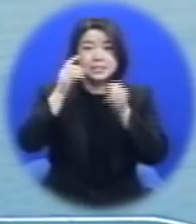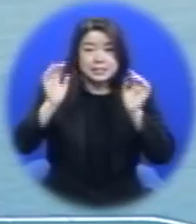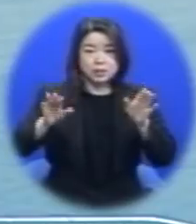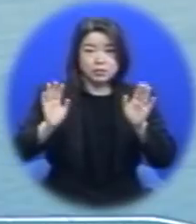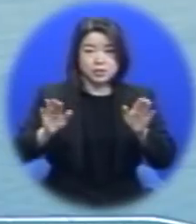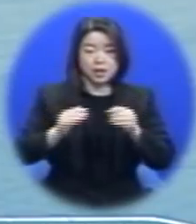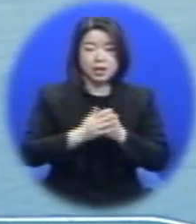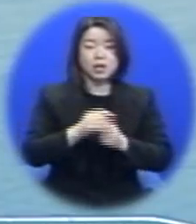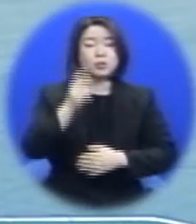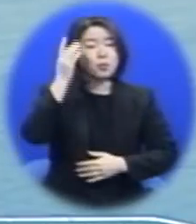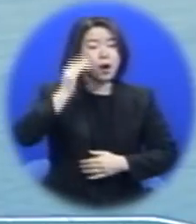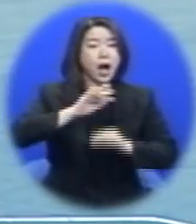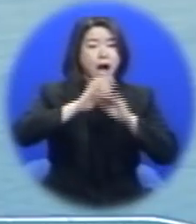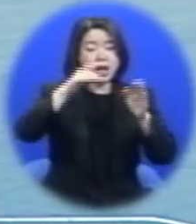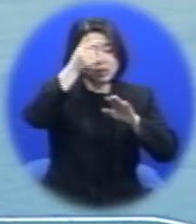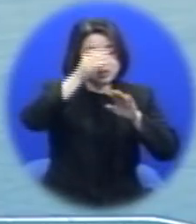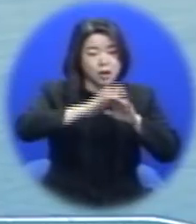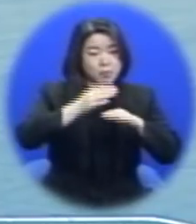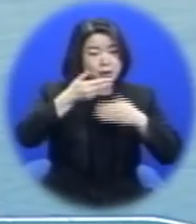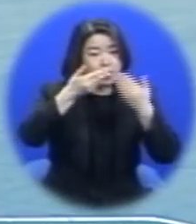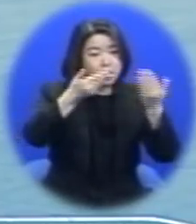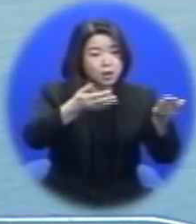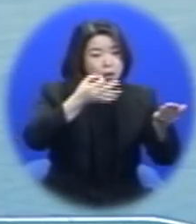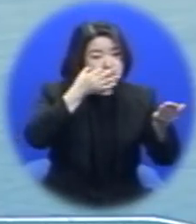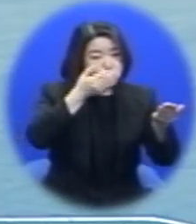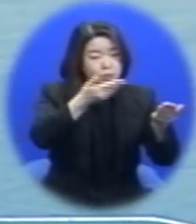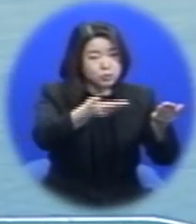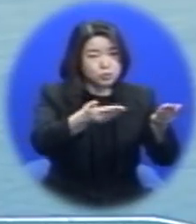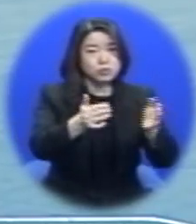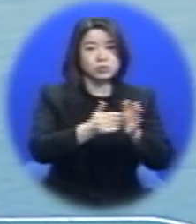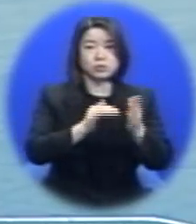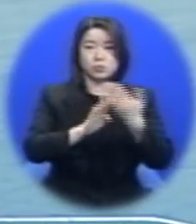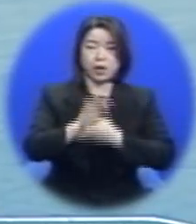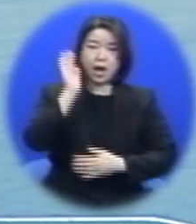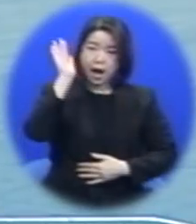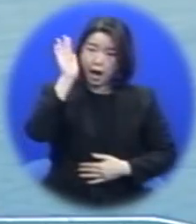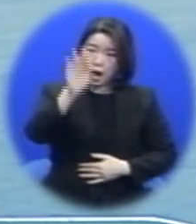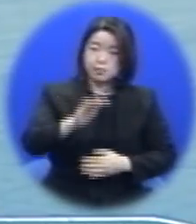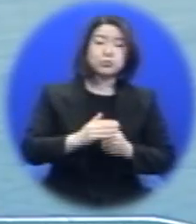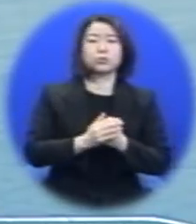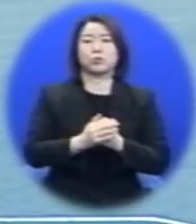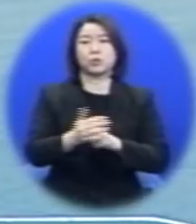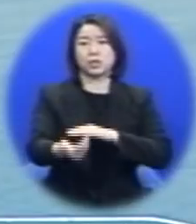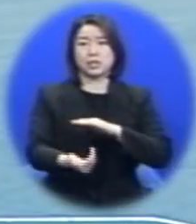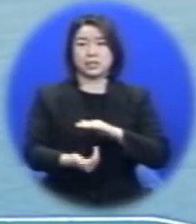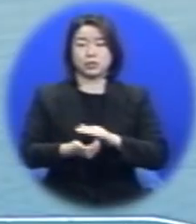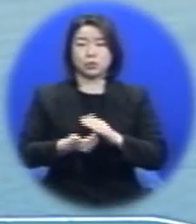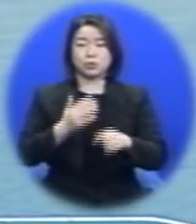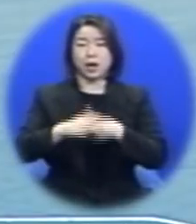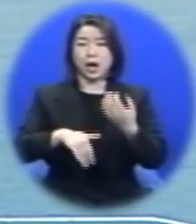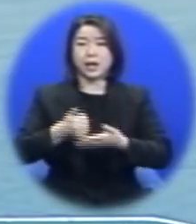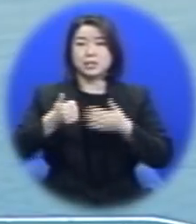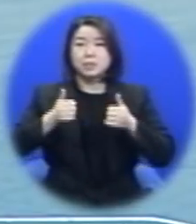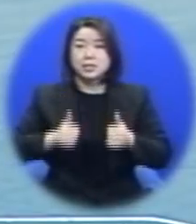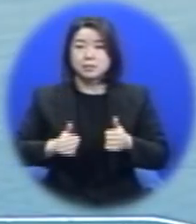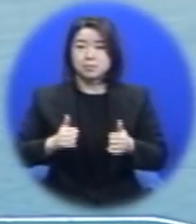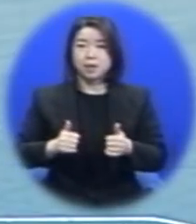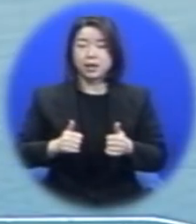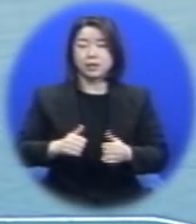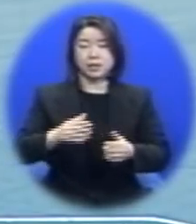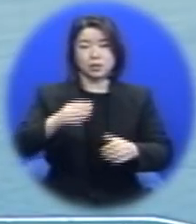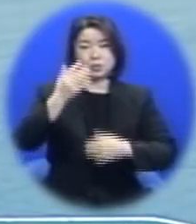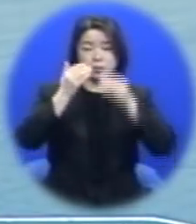예배를 보여주시고 난 다음에 이제 앞으로 일어나게 될 하나님의 심판과 성도들의 구원